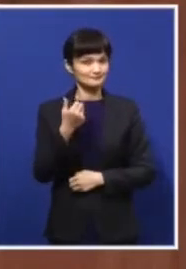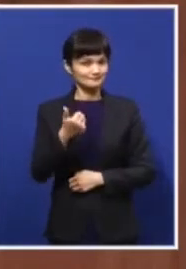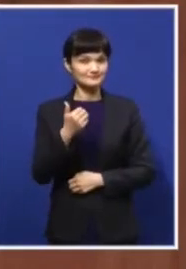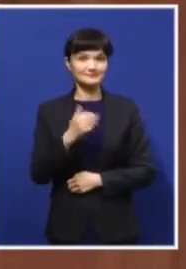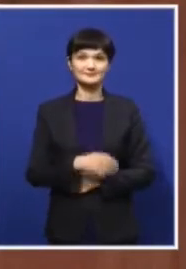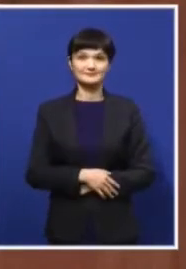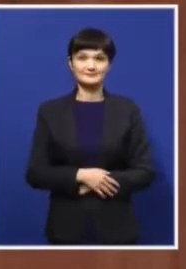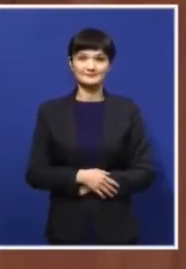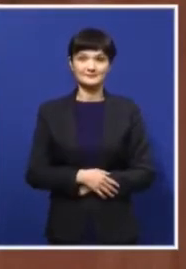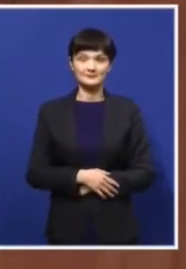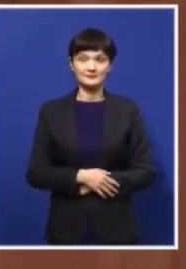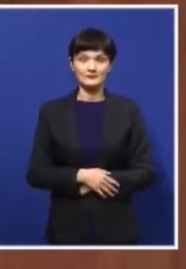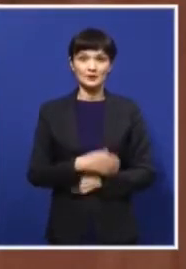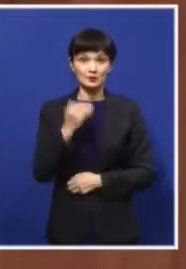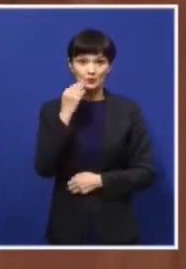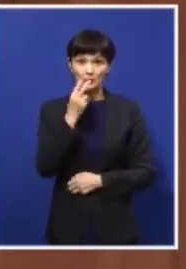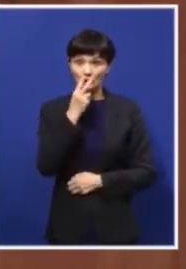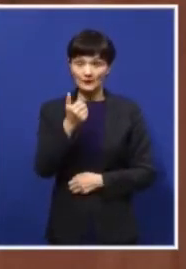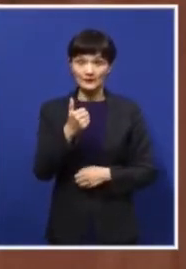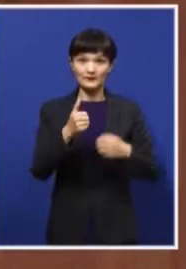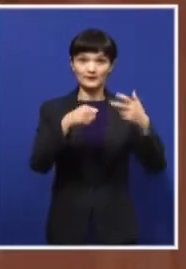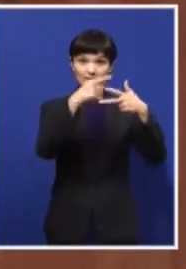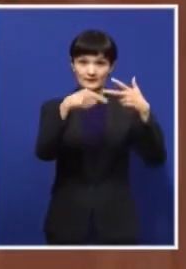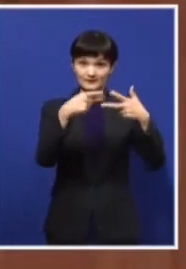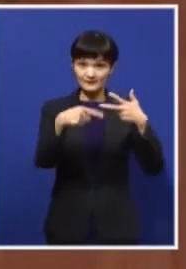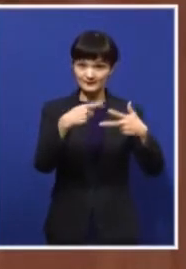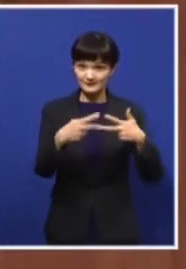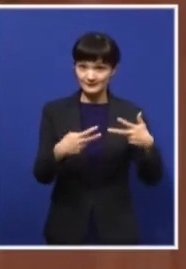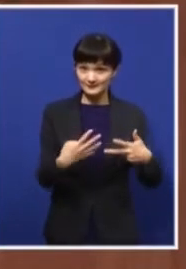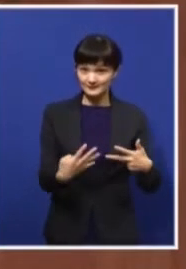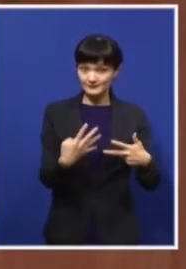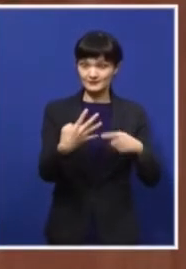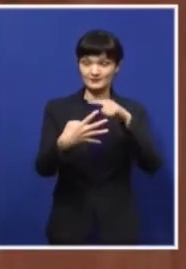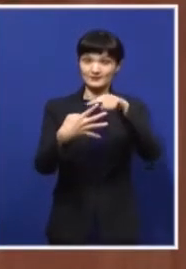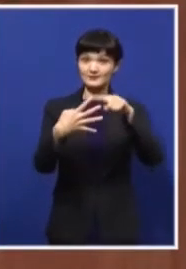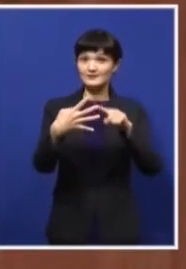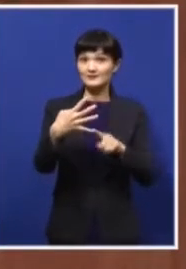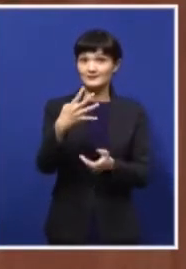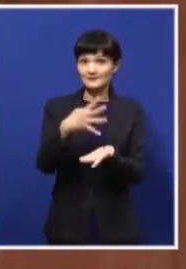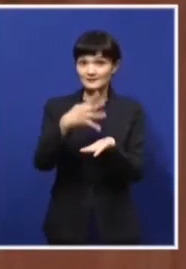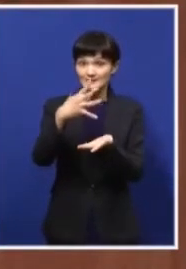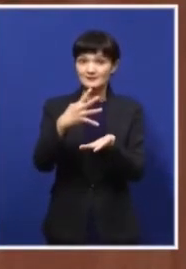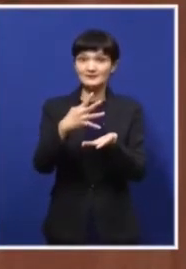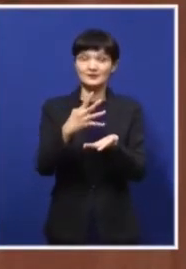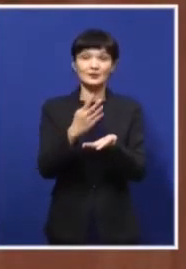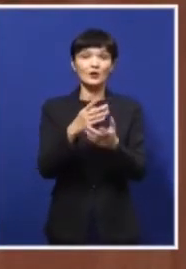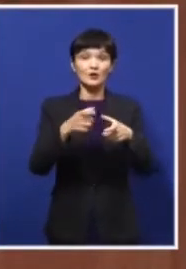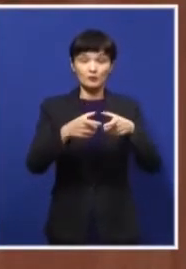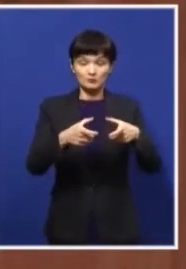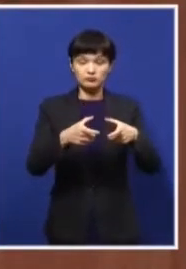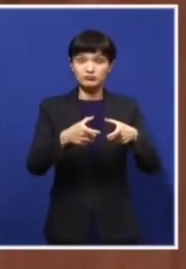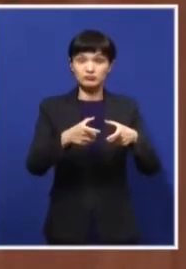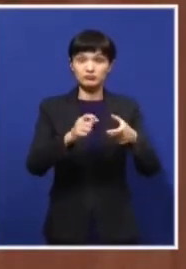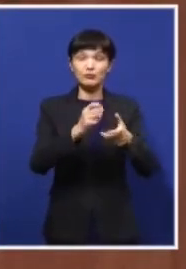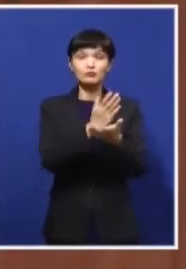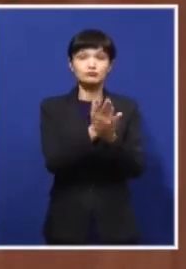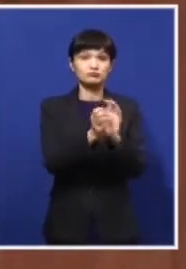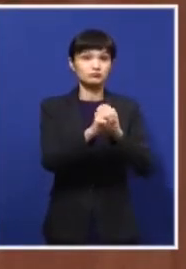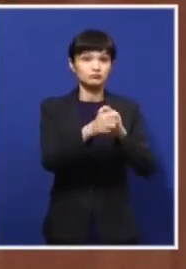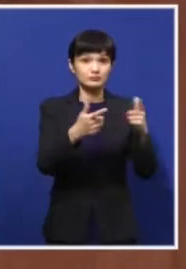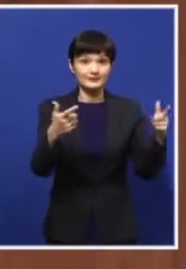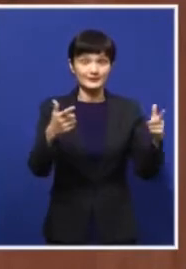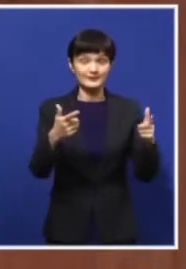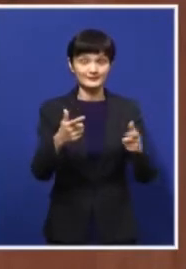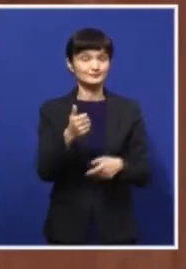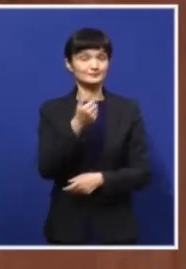你可能4周就抽到4种加码券。所以我大概回应是这样子了哈。那有关国旅券的部